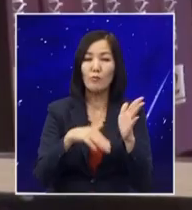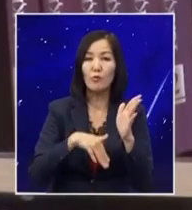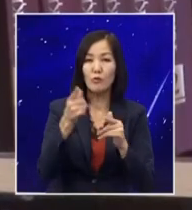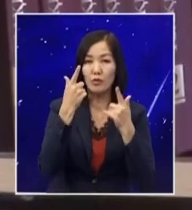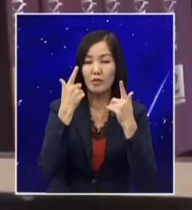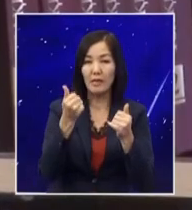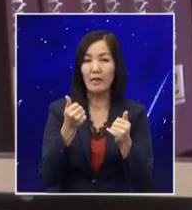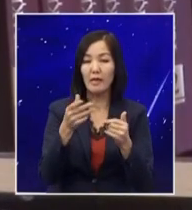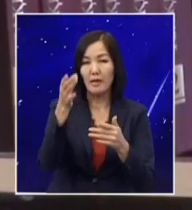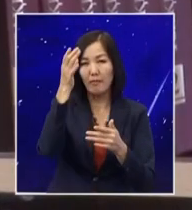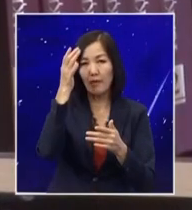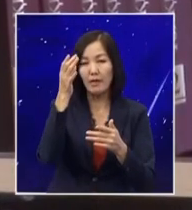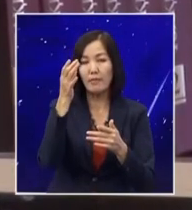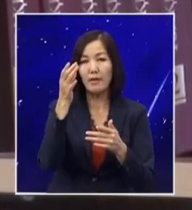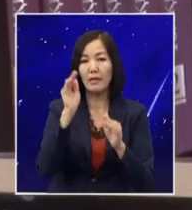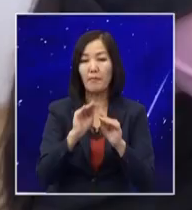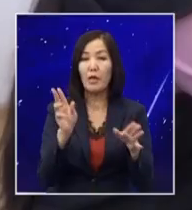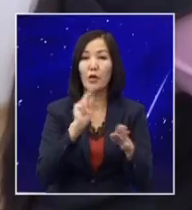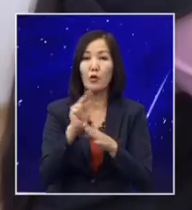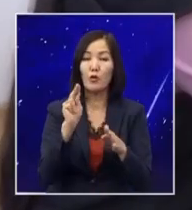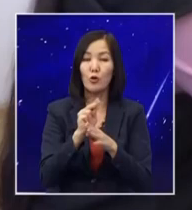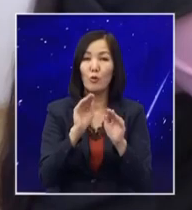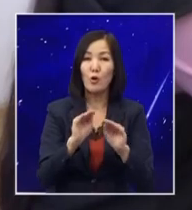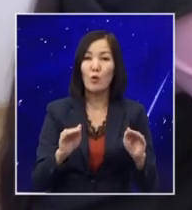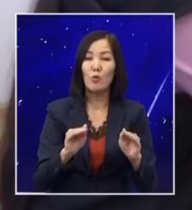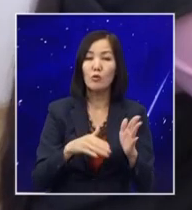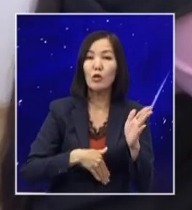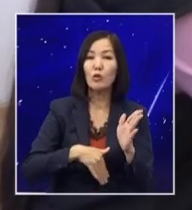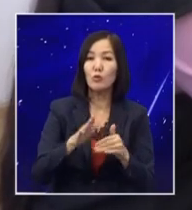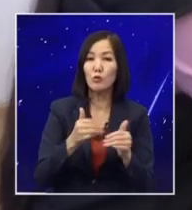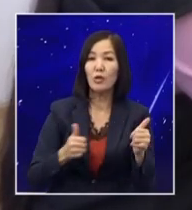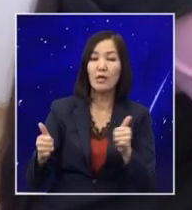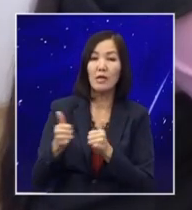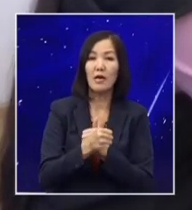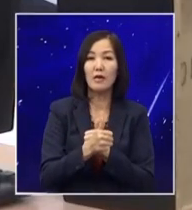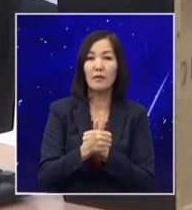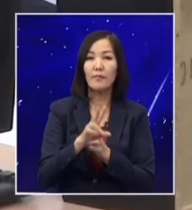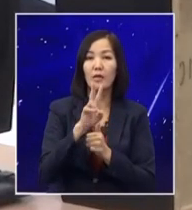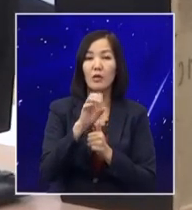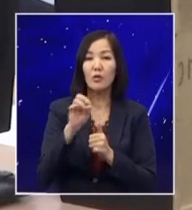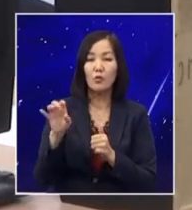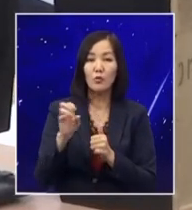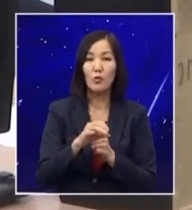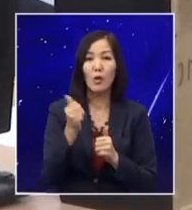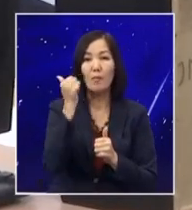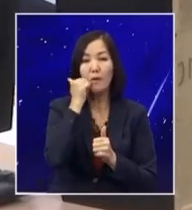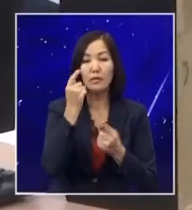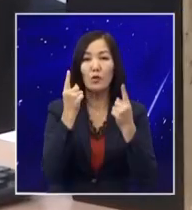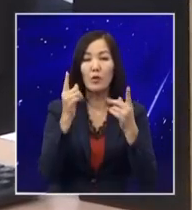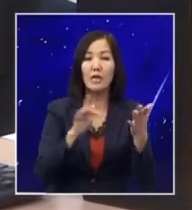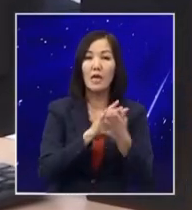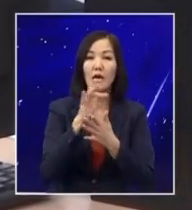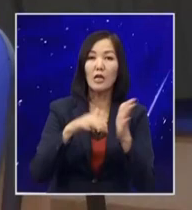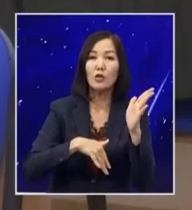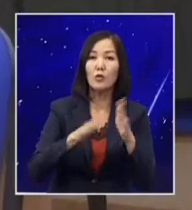білігін ұштастыра біледі. Балаға барын салған соң, оқушылары да озат. Талапкерлерінің дені Нью-Йорк, Мәскеу сынды ірі қалалардың үздік